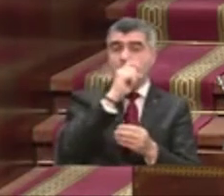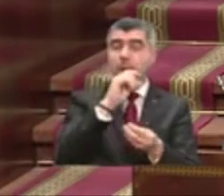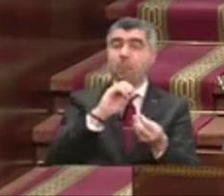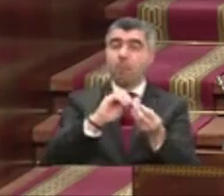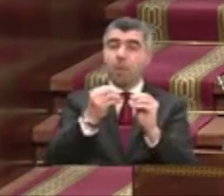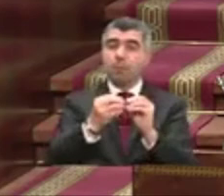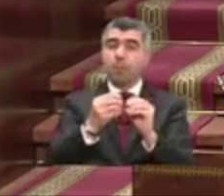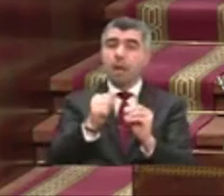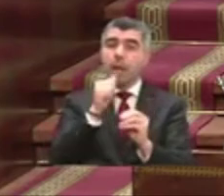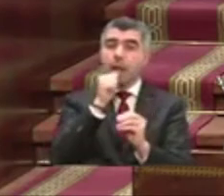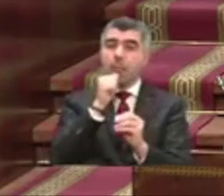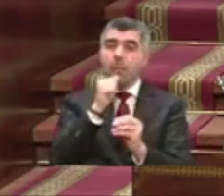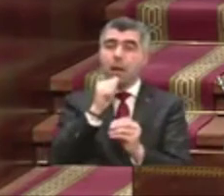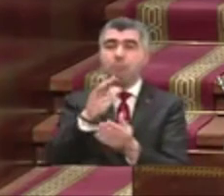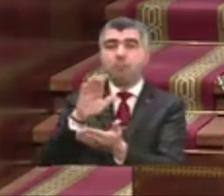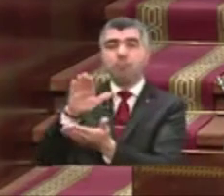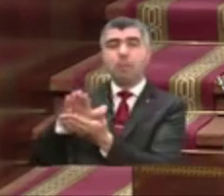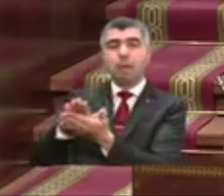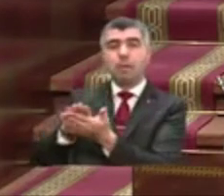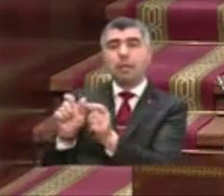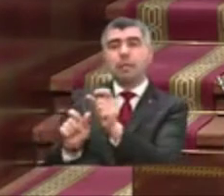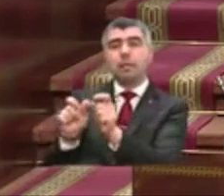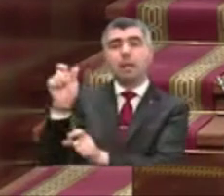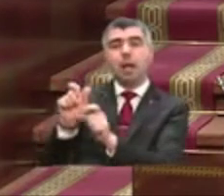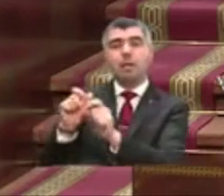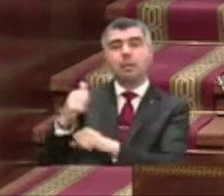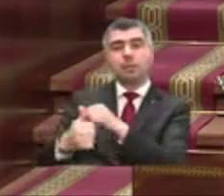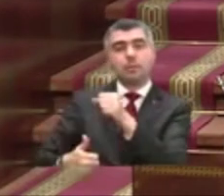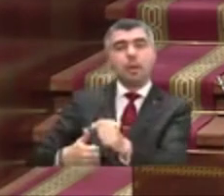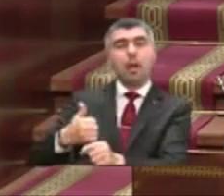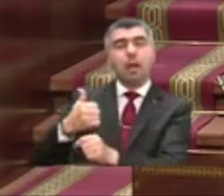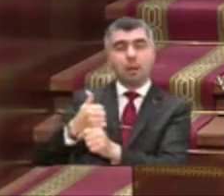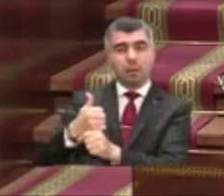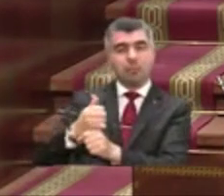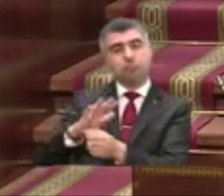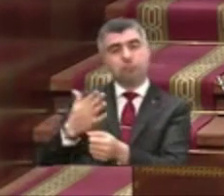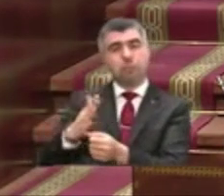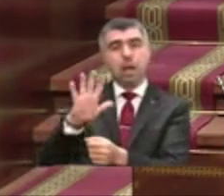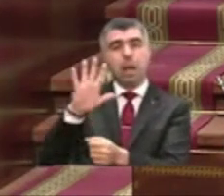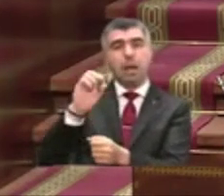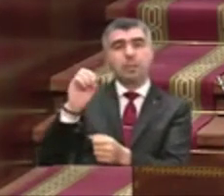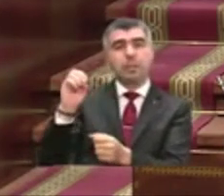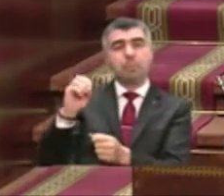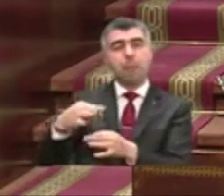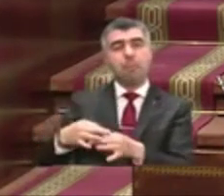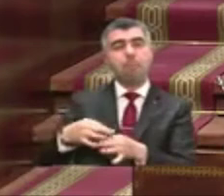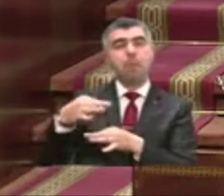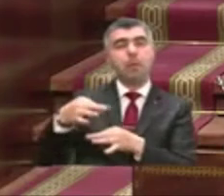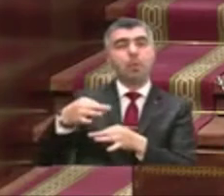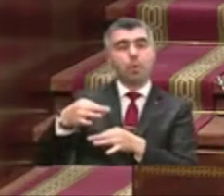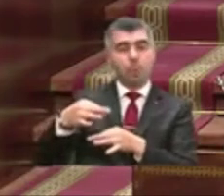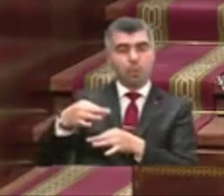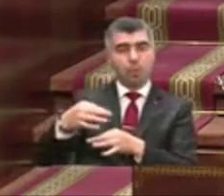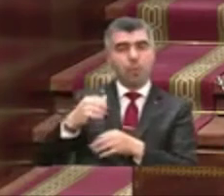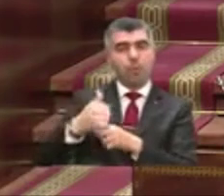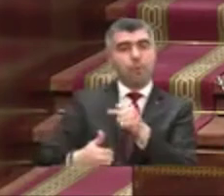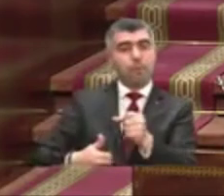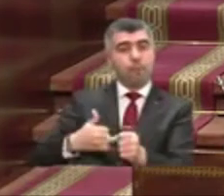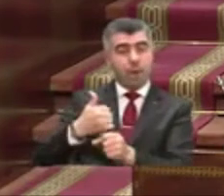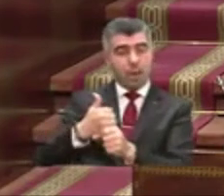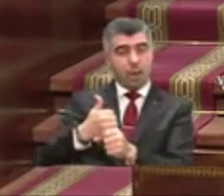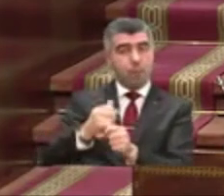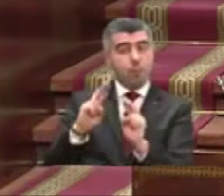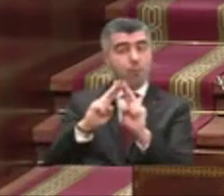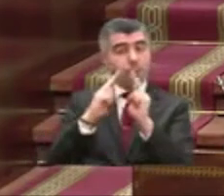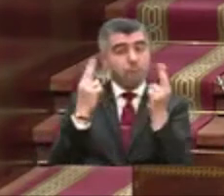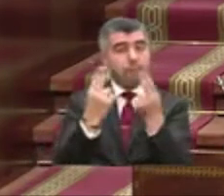بكمية الماء المتوفرة لكل فرد في السنة لا تتجاوز 500 متر مكعب في السنة، والمعدل